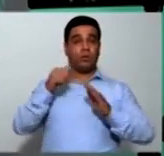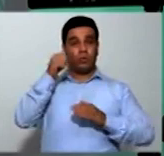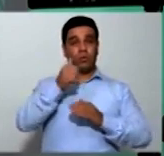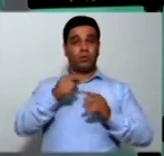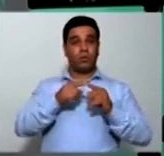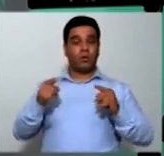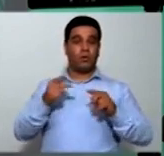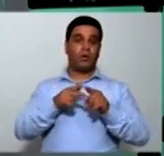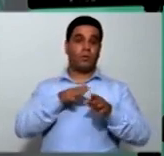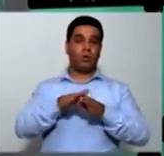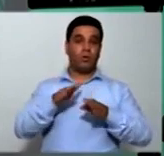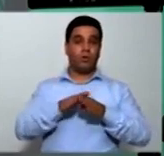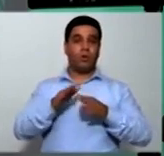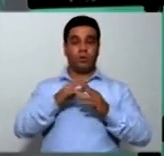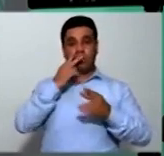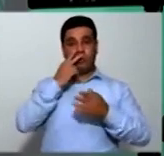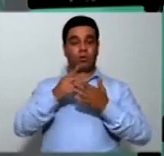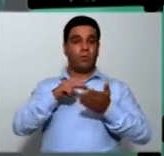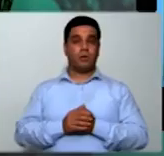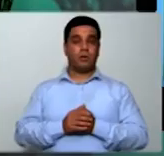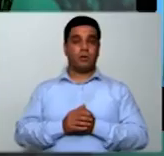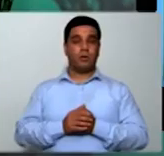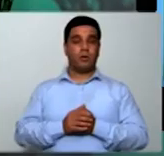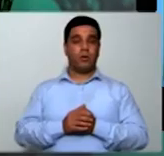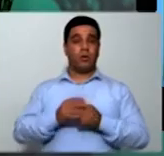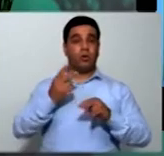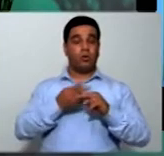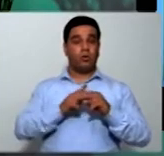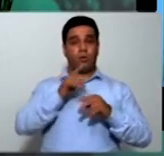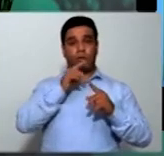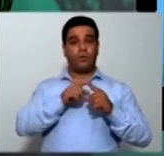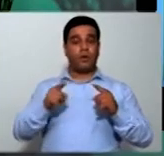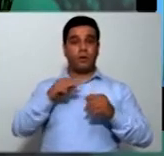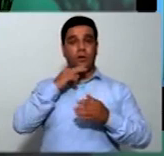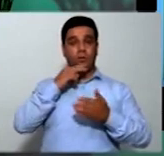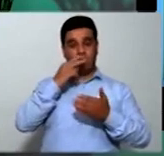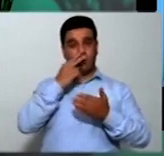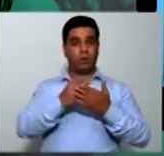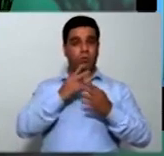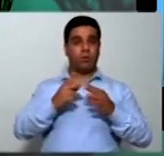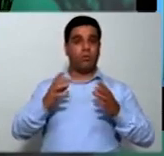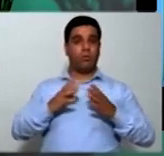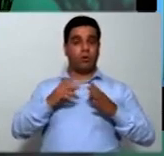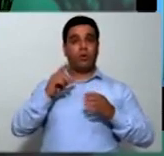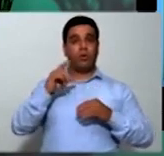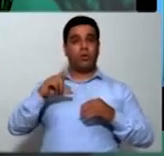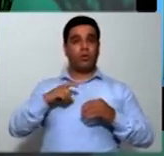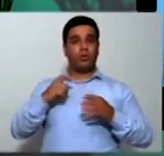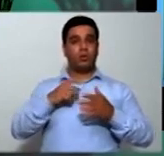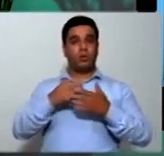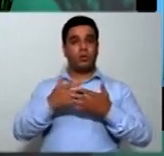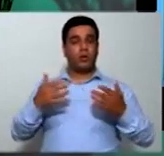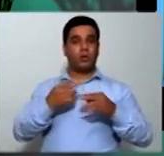1928-1929 yillarda amalga oshirilishi rejalashtirilgan edi. O'sha davrga e'tibor beradigan bo'lsak, boy xo'jaliklar deganda